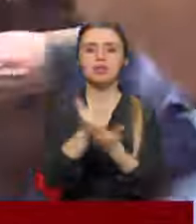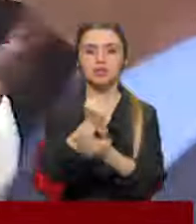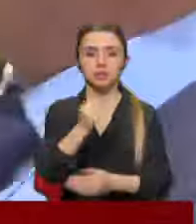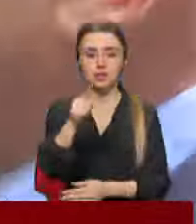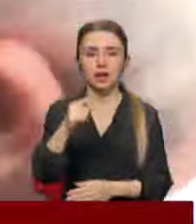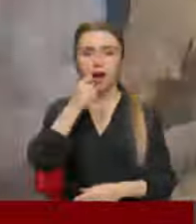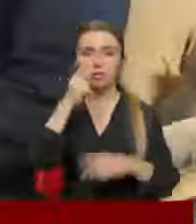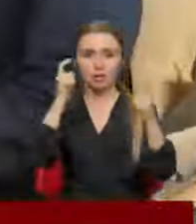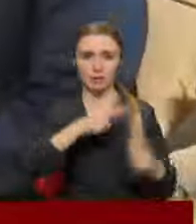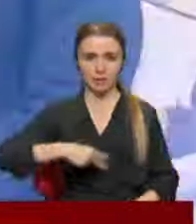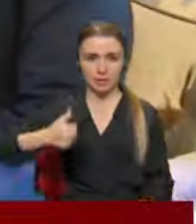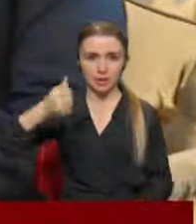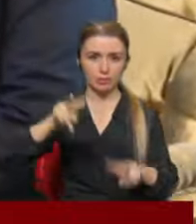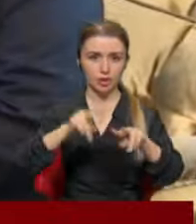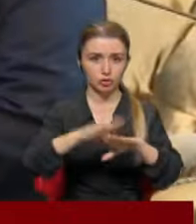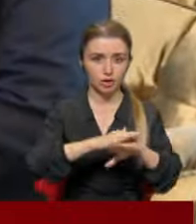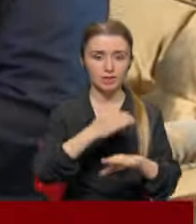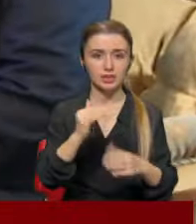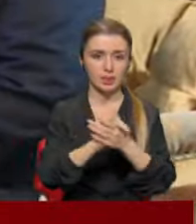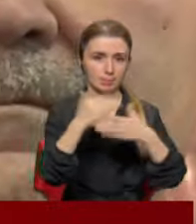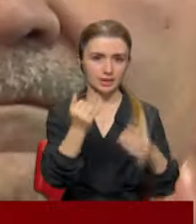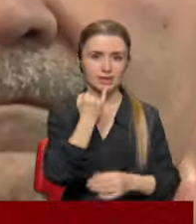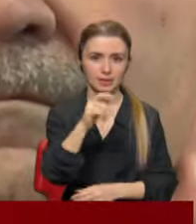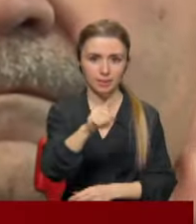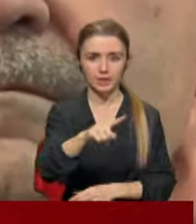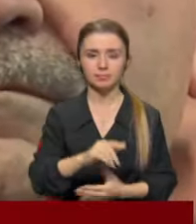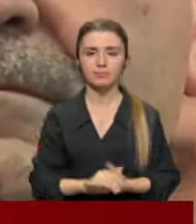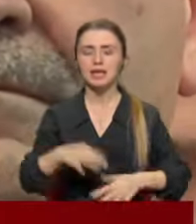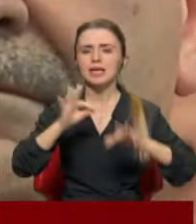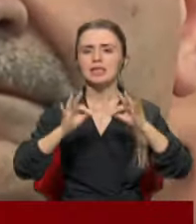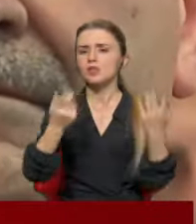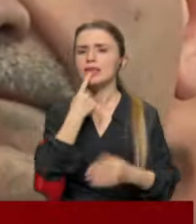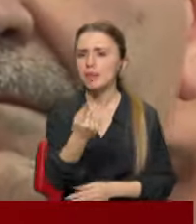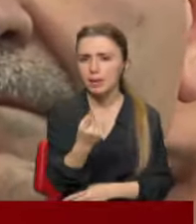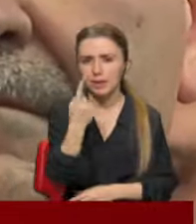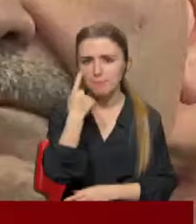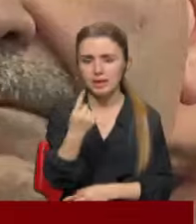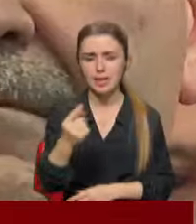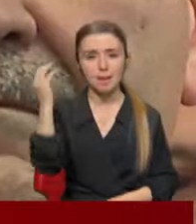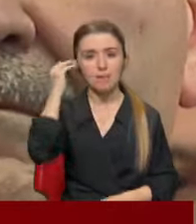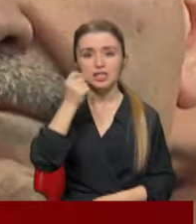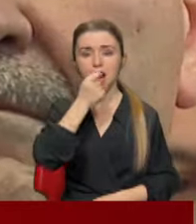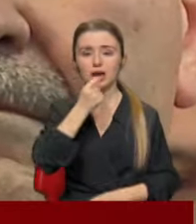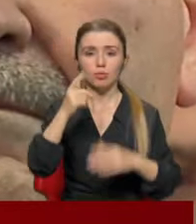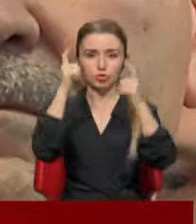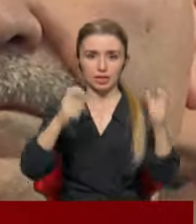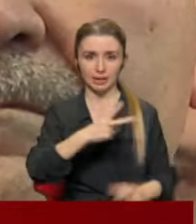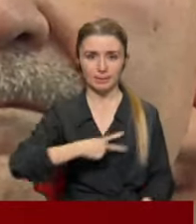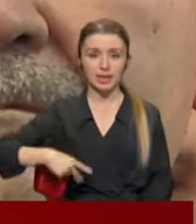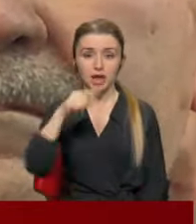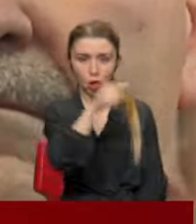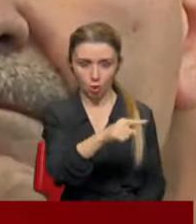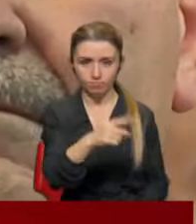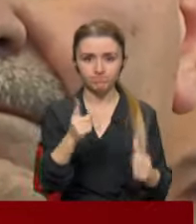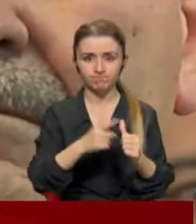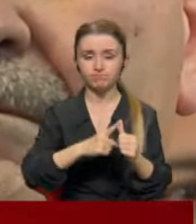Ankara Büyükşehir Belediye Başkanı Mansur Yavaş'a tebrik ziyareti. Tasarruf nedir diye bakacaklarsa başta Ankara Büyükşehir Belediyesi olmak